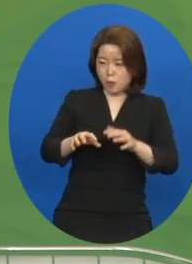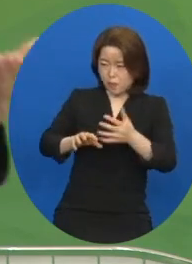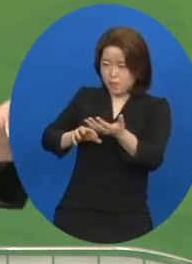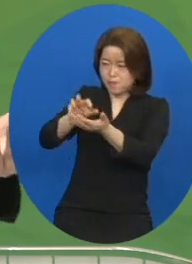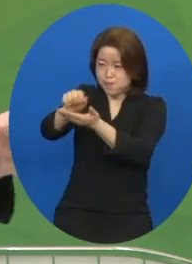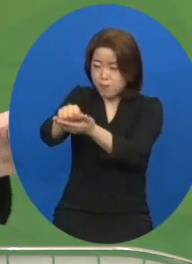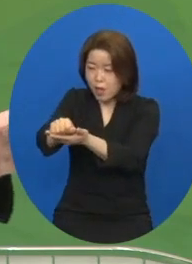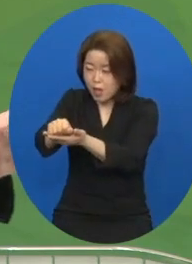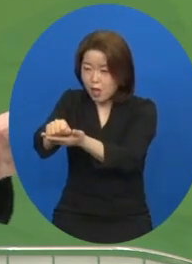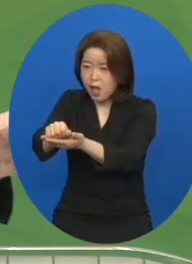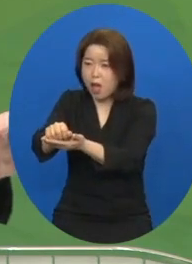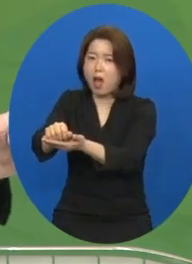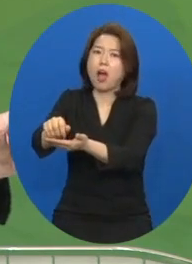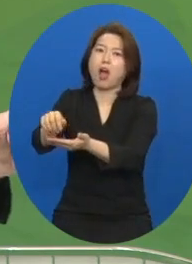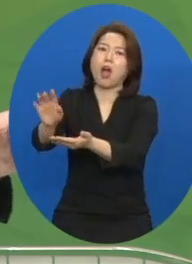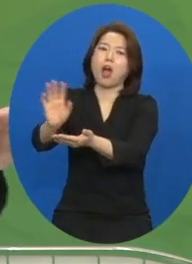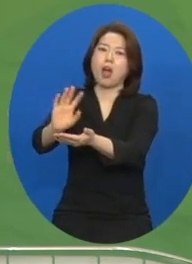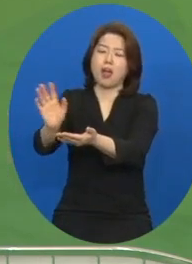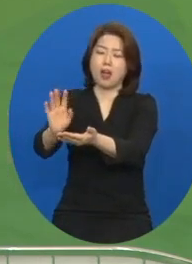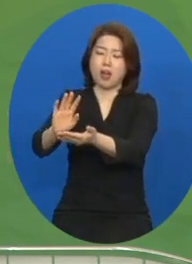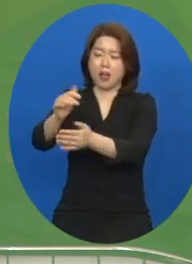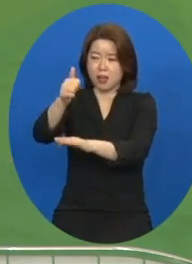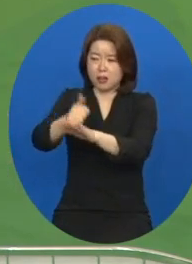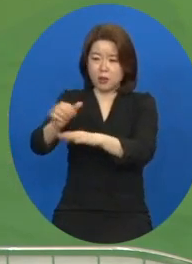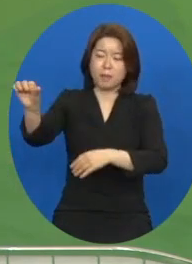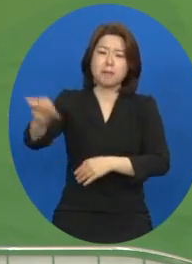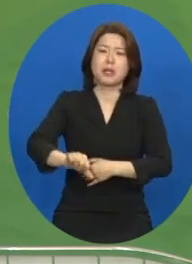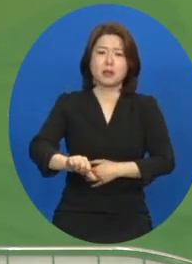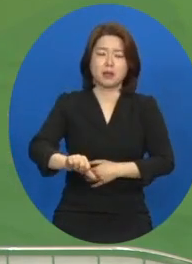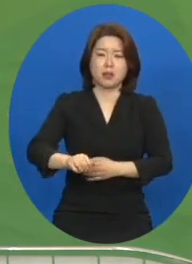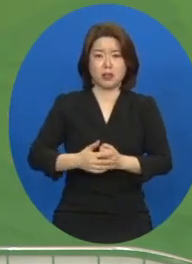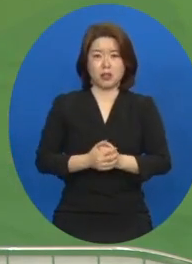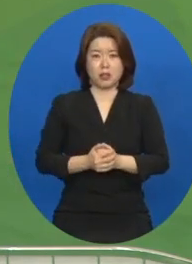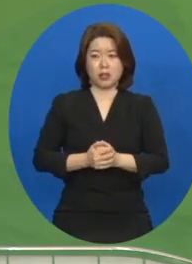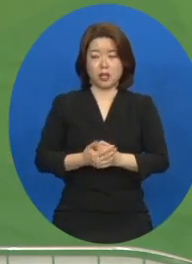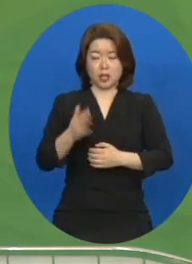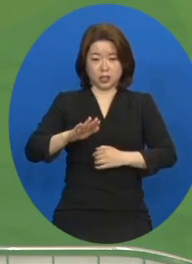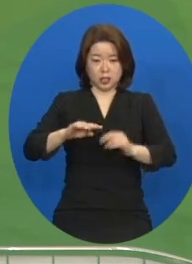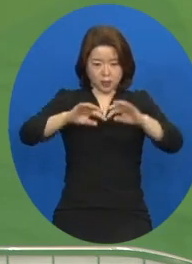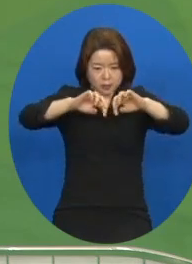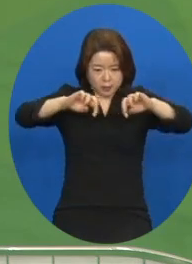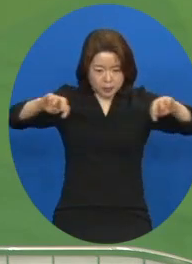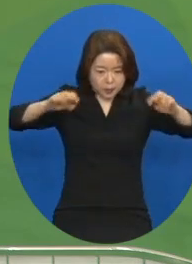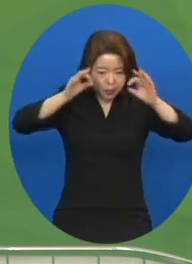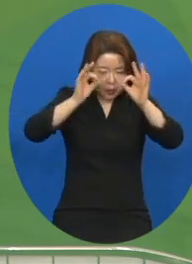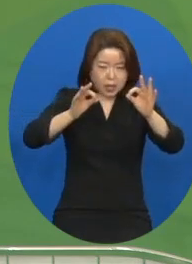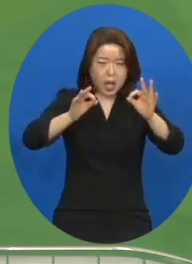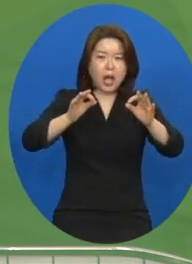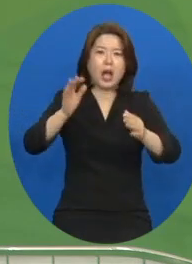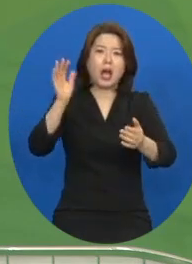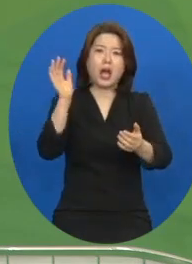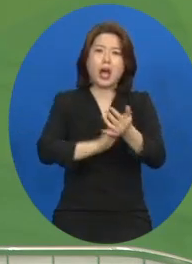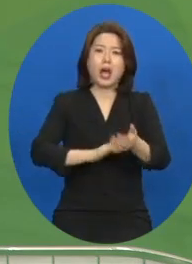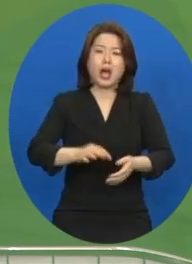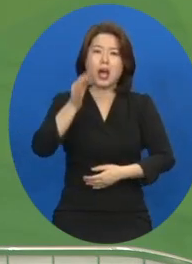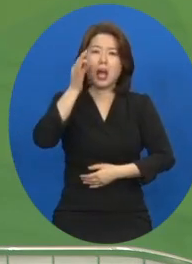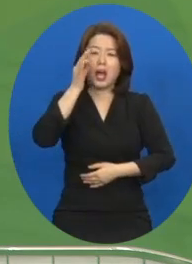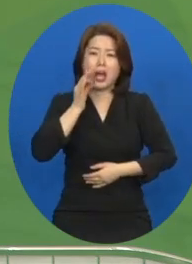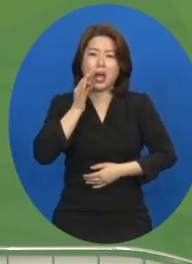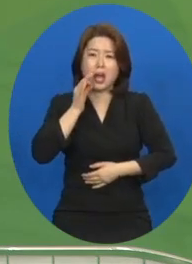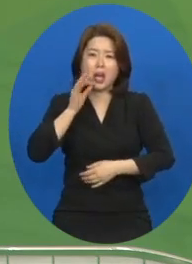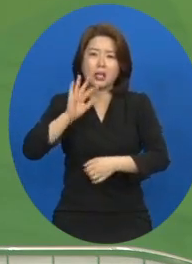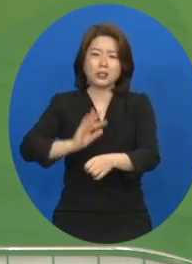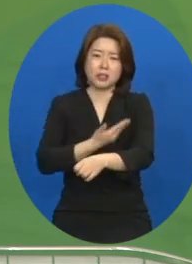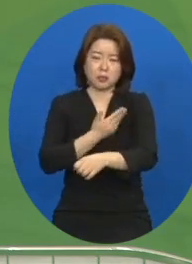그런데 결과는 패배예요. 그러고 보니까는 아간이 있었던 거예요. 많은